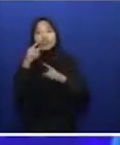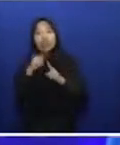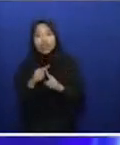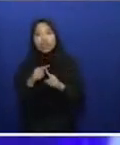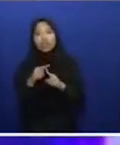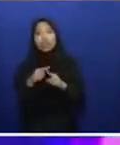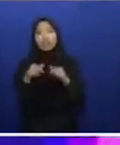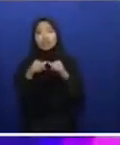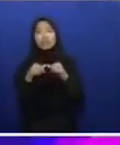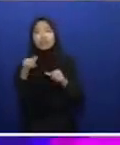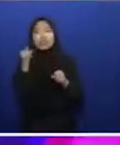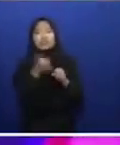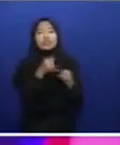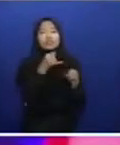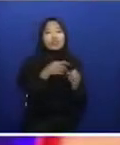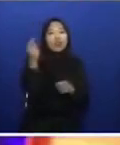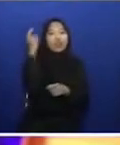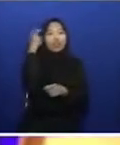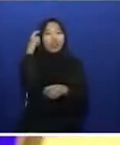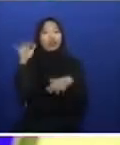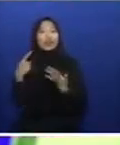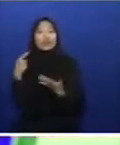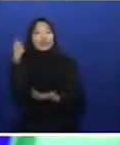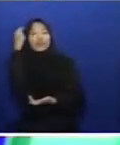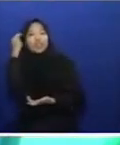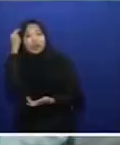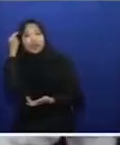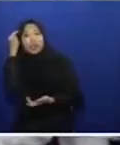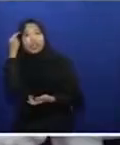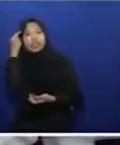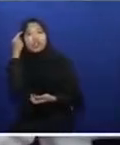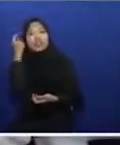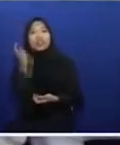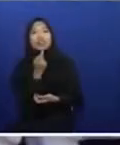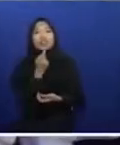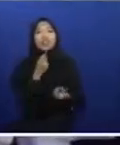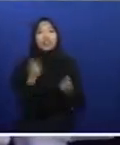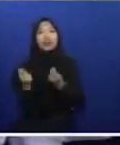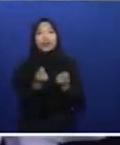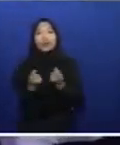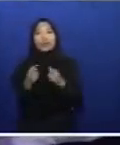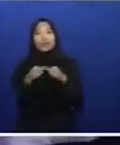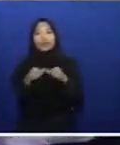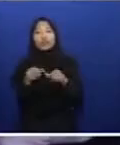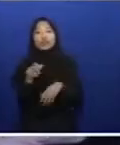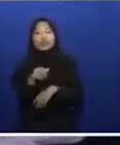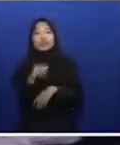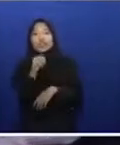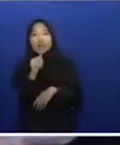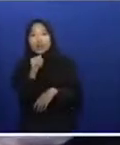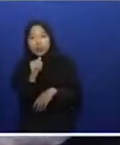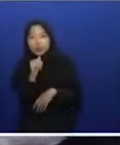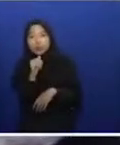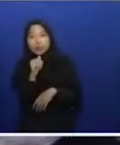besar dari Universitas Brawijaya yang namanya Profesor